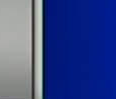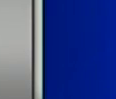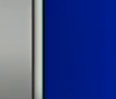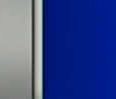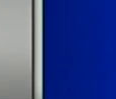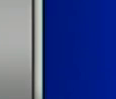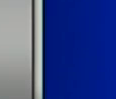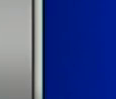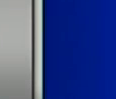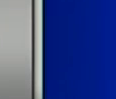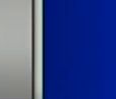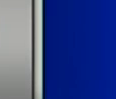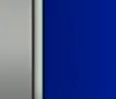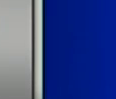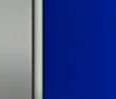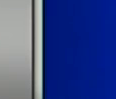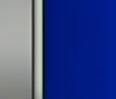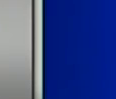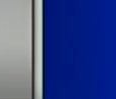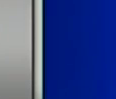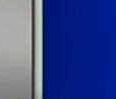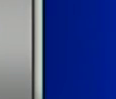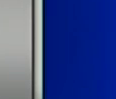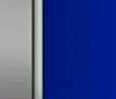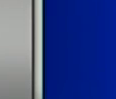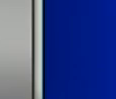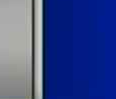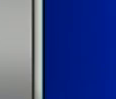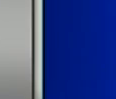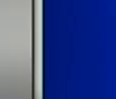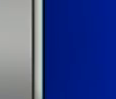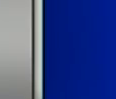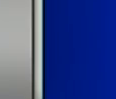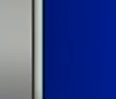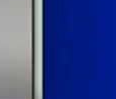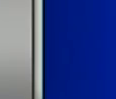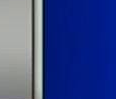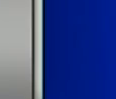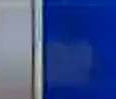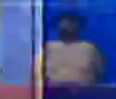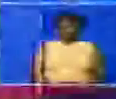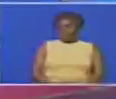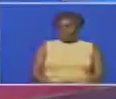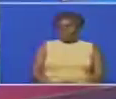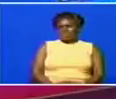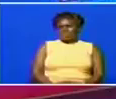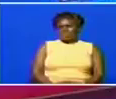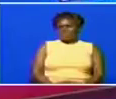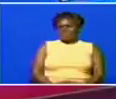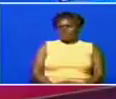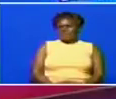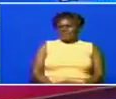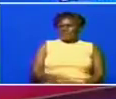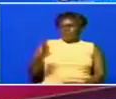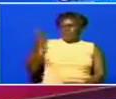yamemorodhesha Kiraitu Murungi ambaye ni seneta wa Meru kwa 52.16% ya kura ambazo zimepigwa kufikia sasa. Peter Munya